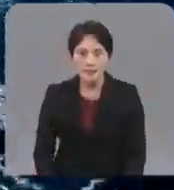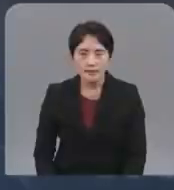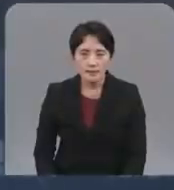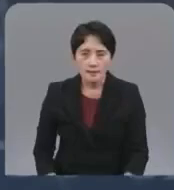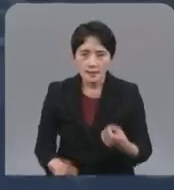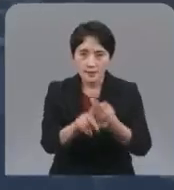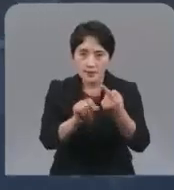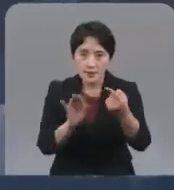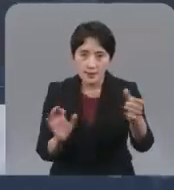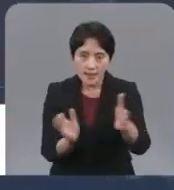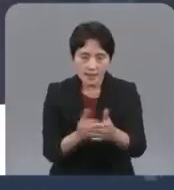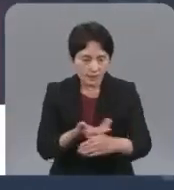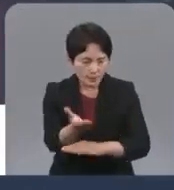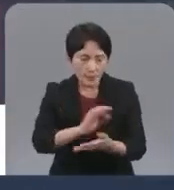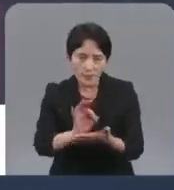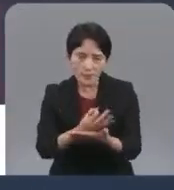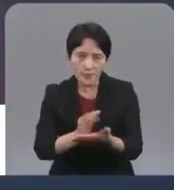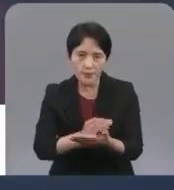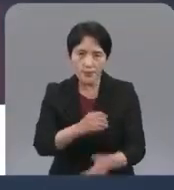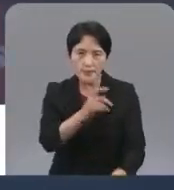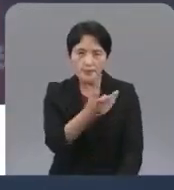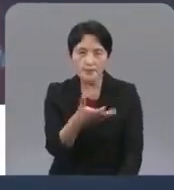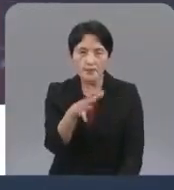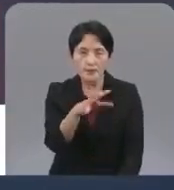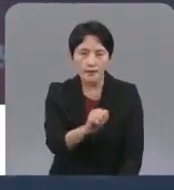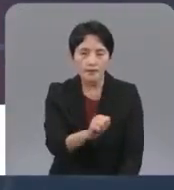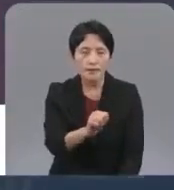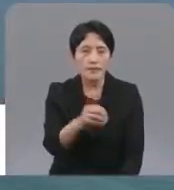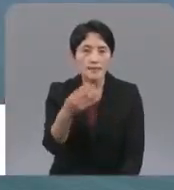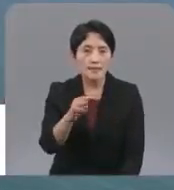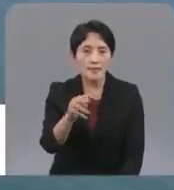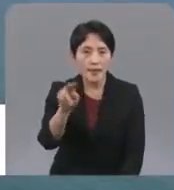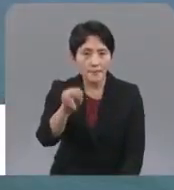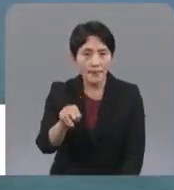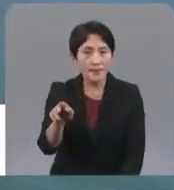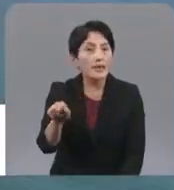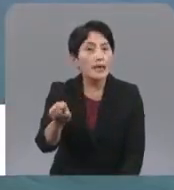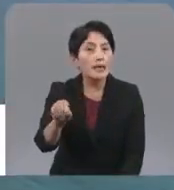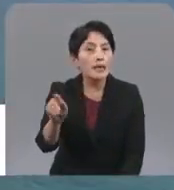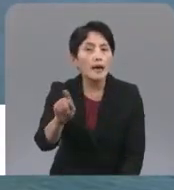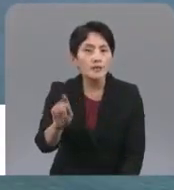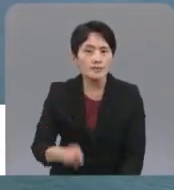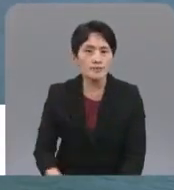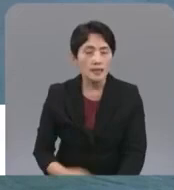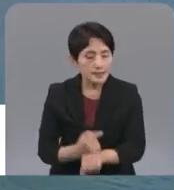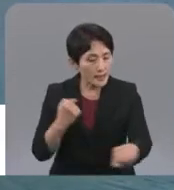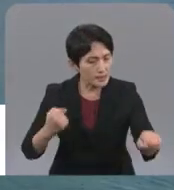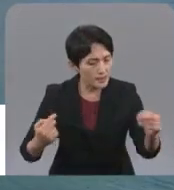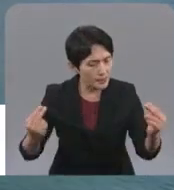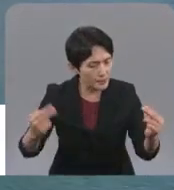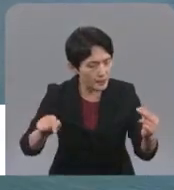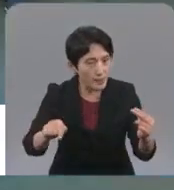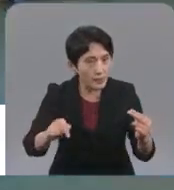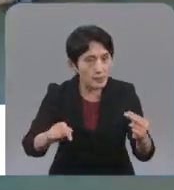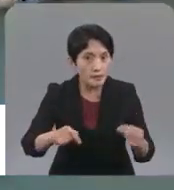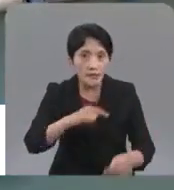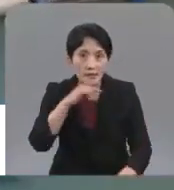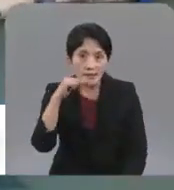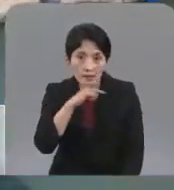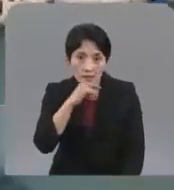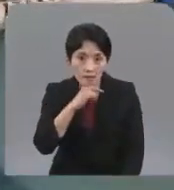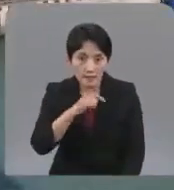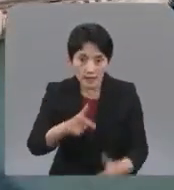баланса на сумму 1 млрд 741 млн долларов дефицит торгового баланса Республики Корея с